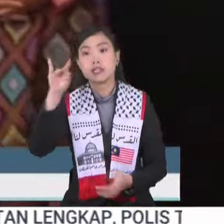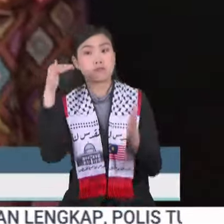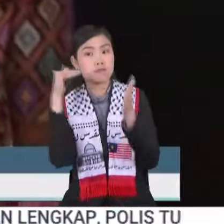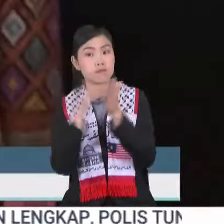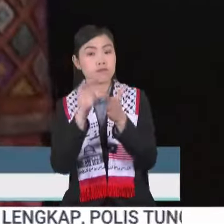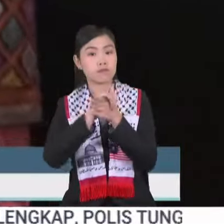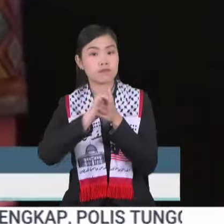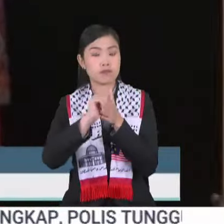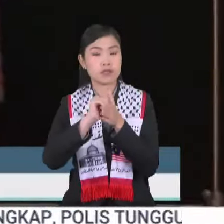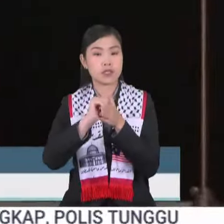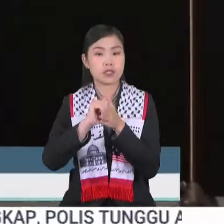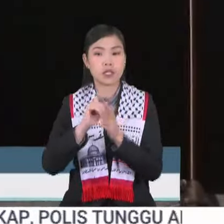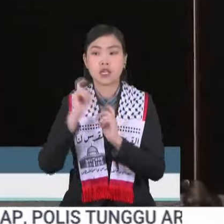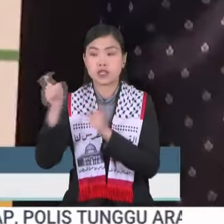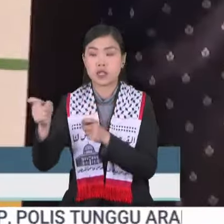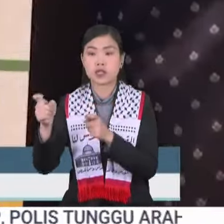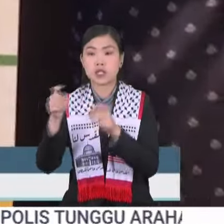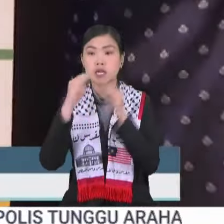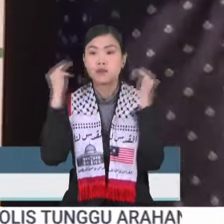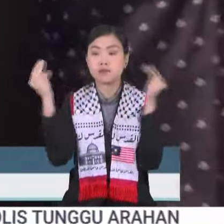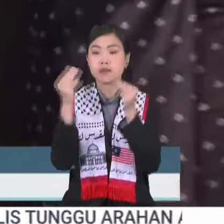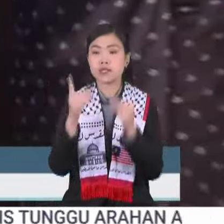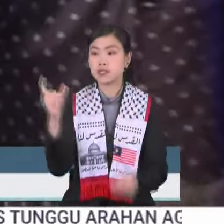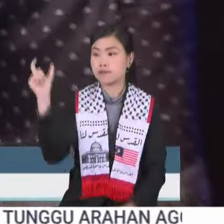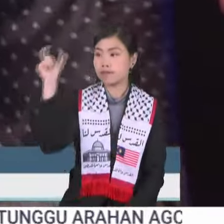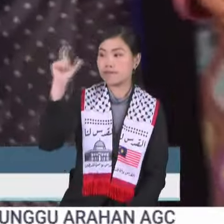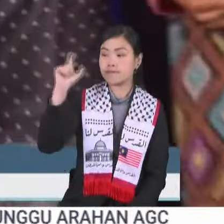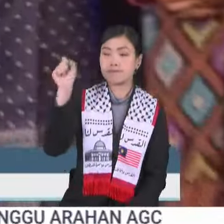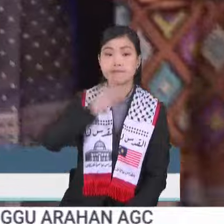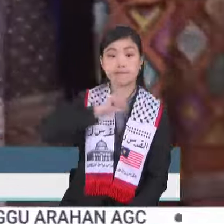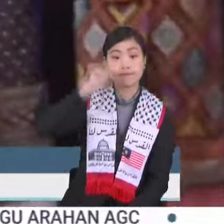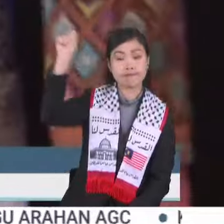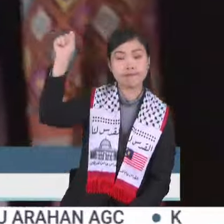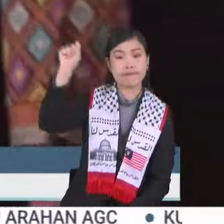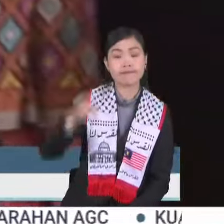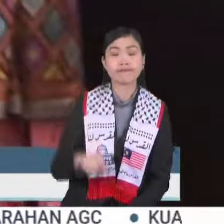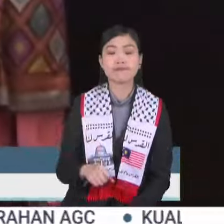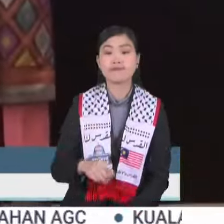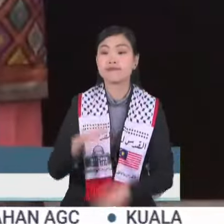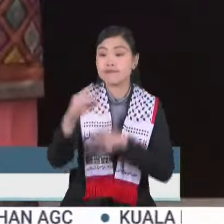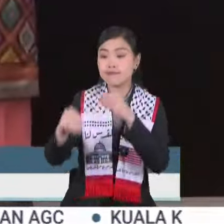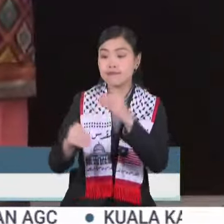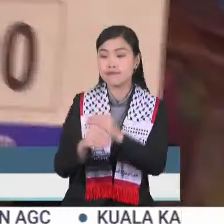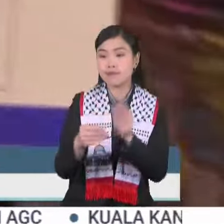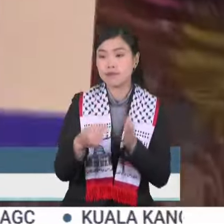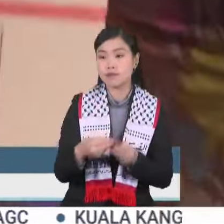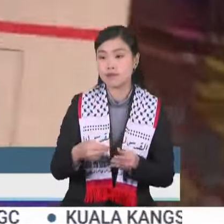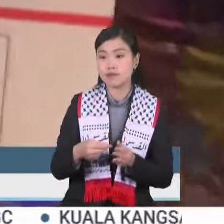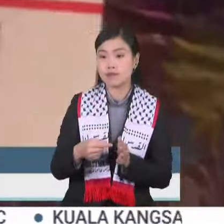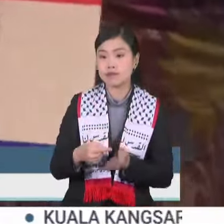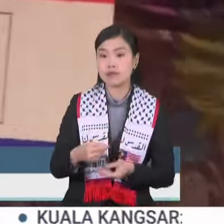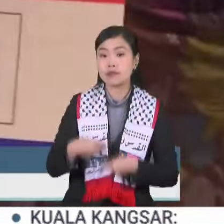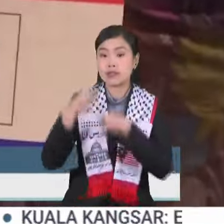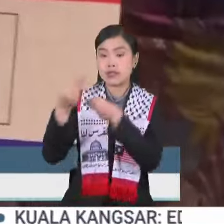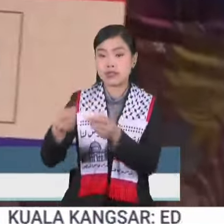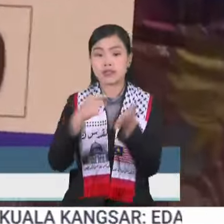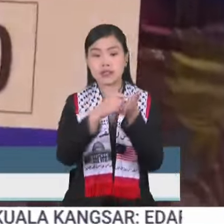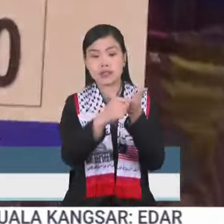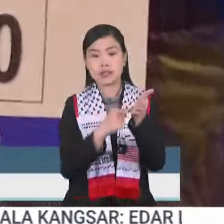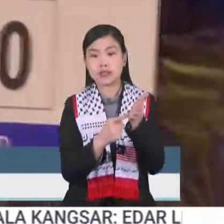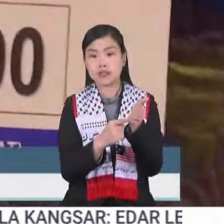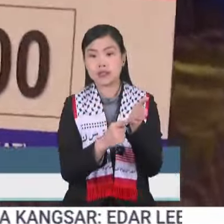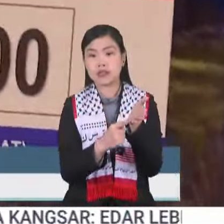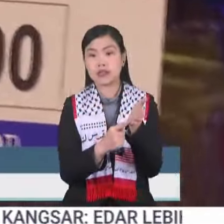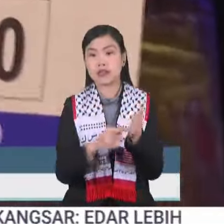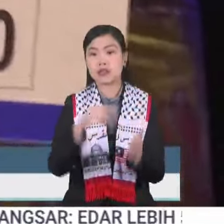rm18,143 kepada Majlis ugama Islam negeri Sabah turut diserahkan zakat perniagaan daripada selkom Timur Sabah senderian